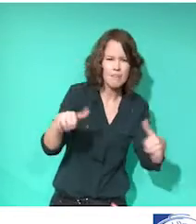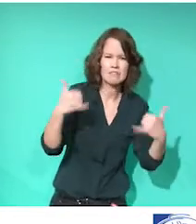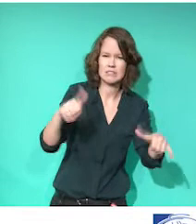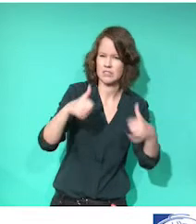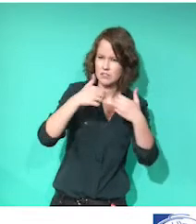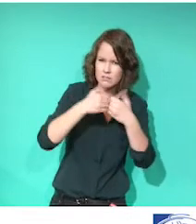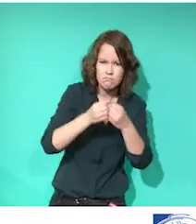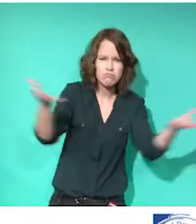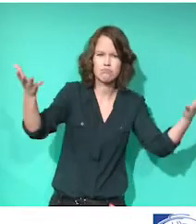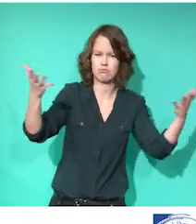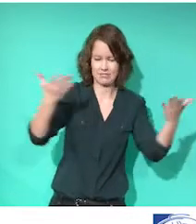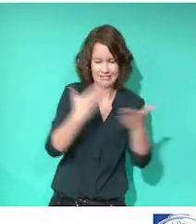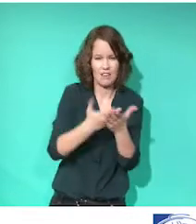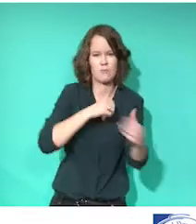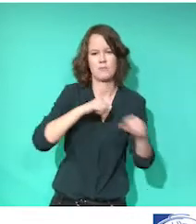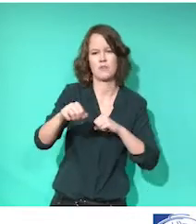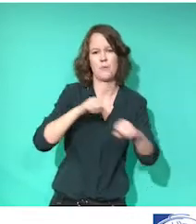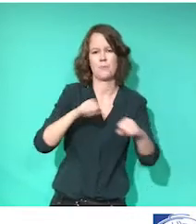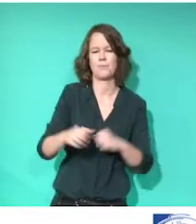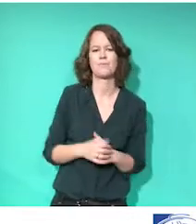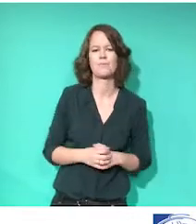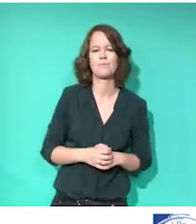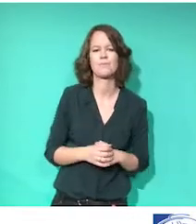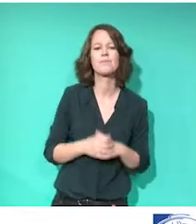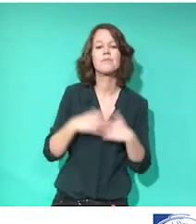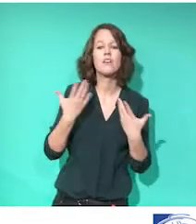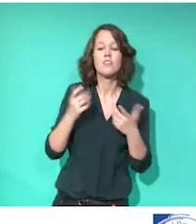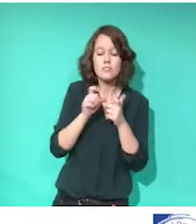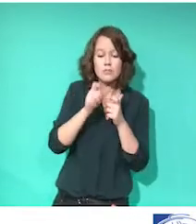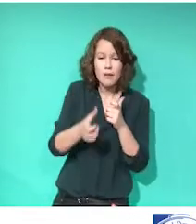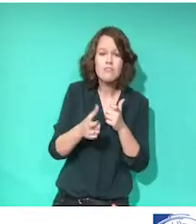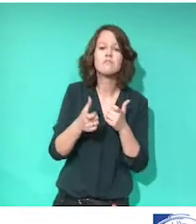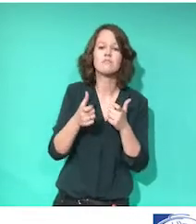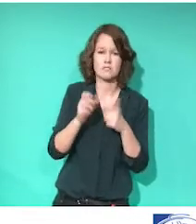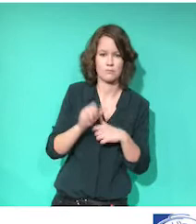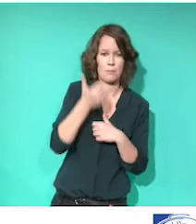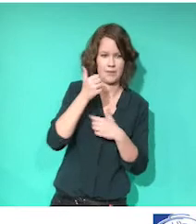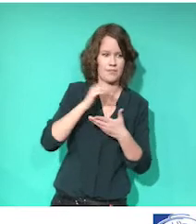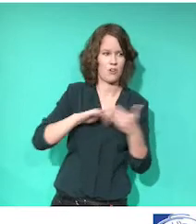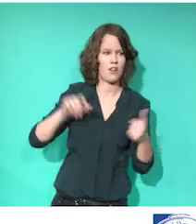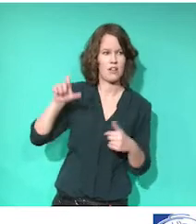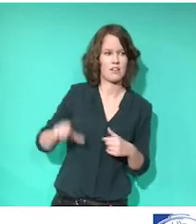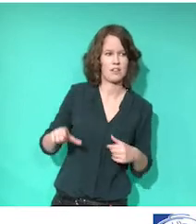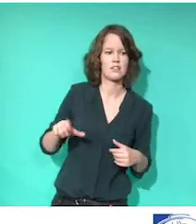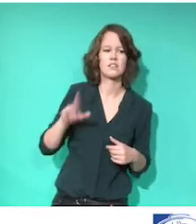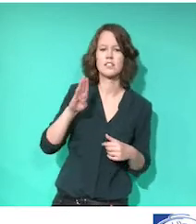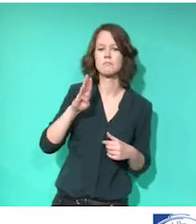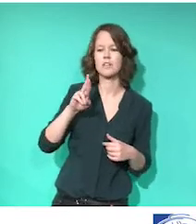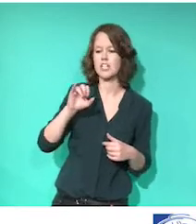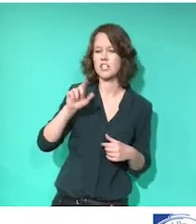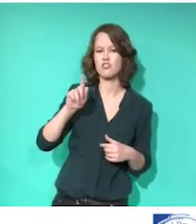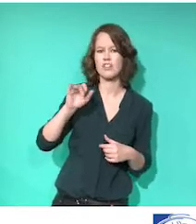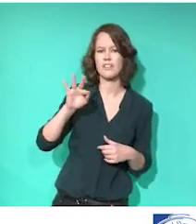le synonyme d'une mobilisation. Avant d'envisager la suite, je laisse d'abord la place à Brigitte Grézy, qui a participé